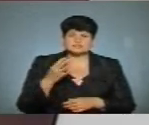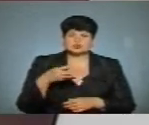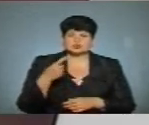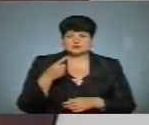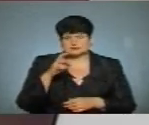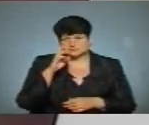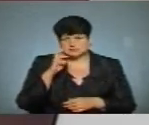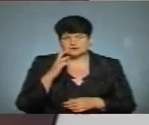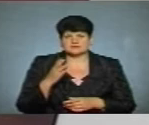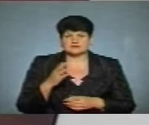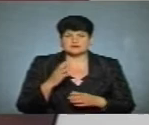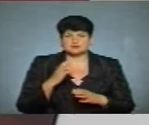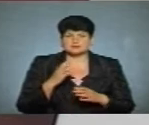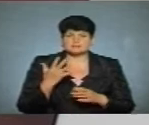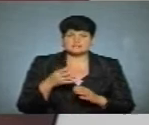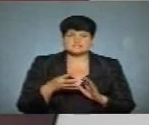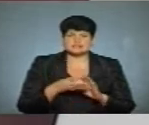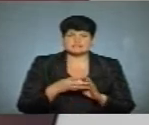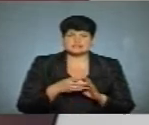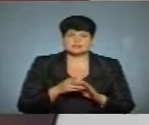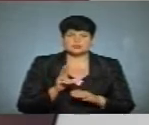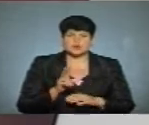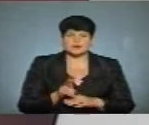а також 59 тролейбусів.